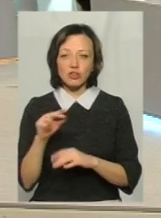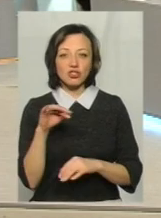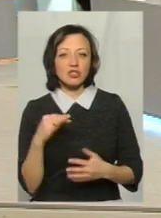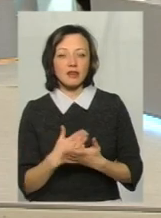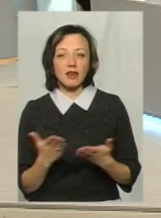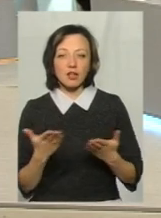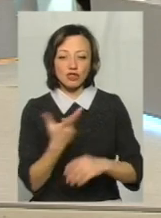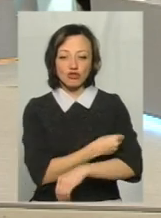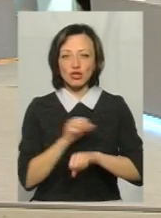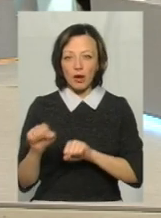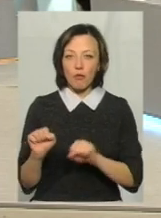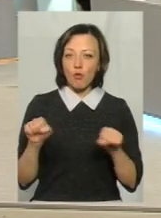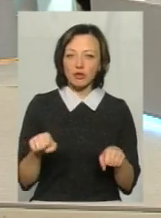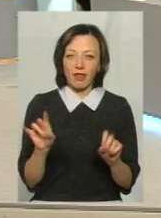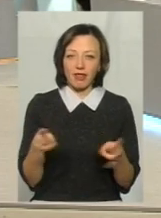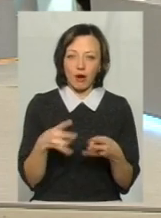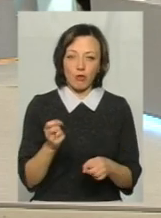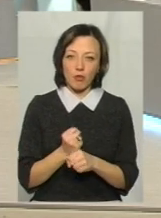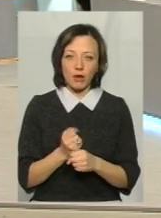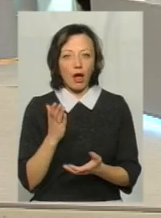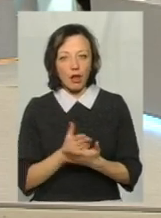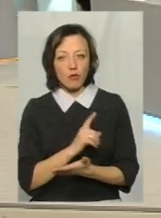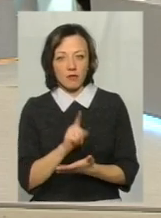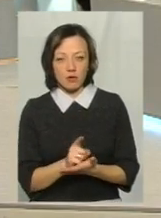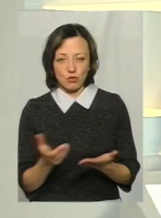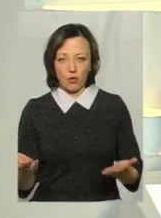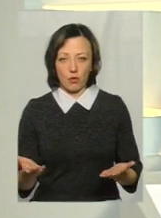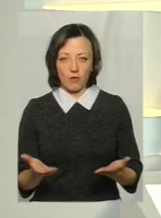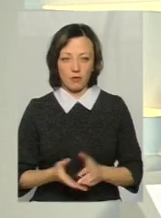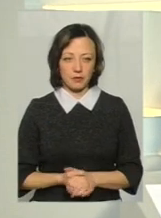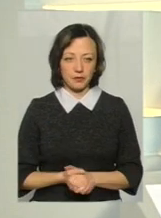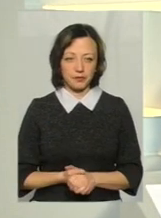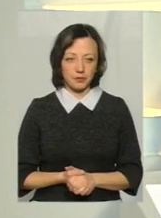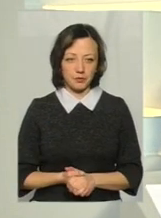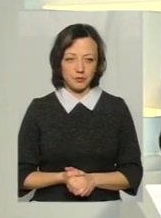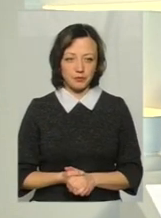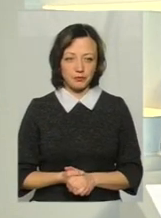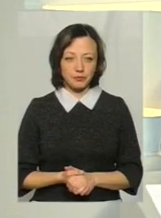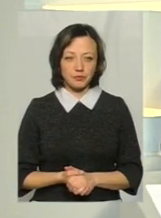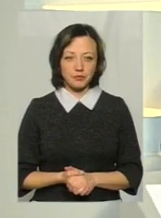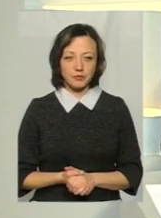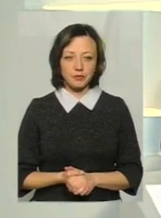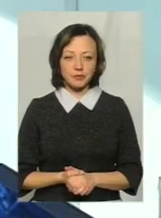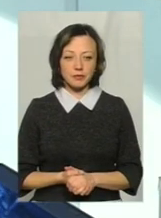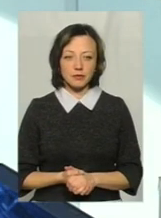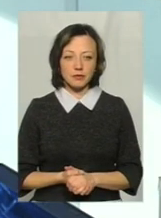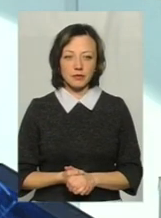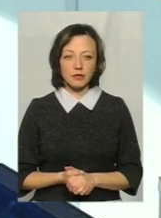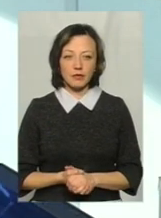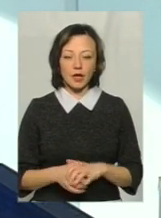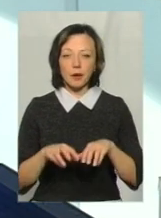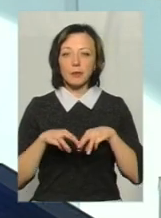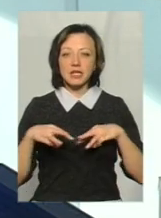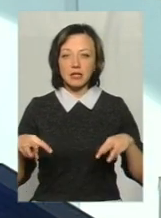такі щеплення, які, ну, можна і не робити, а є якісь такі, які, ну, обов'язково треба, щоб, ну, скажімо, запомогти. Що Міністерством